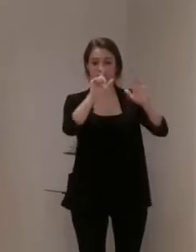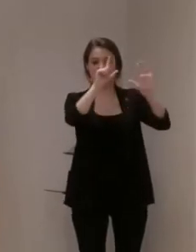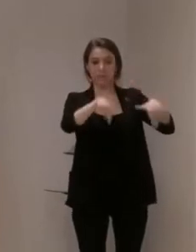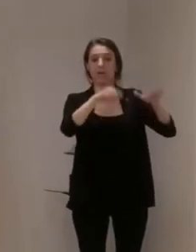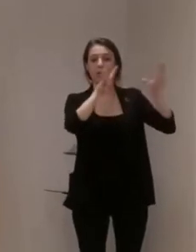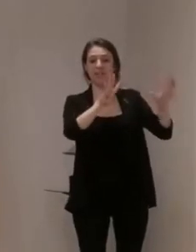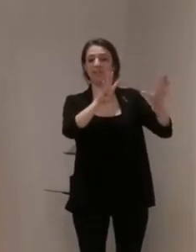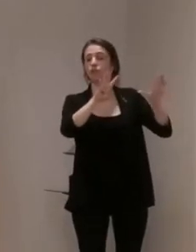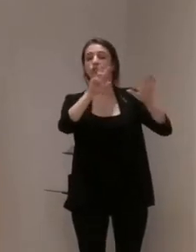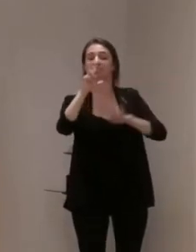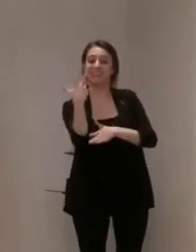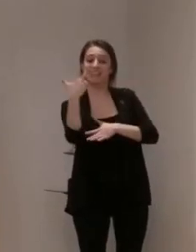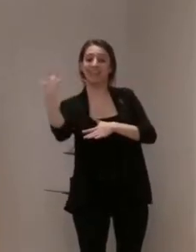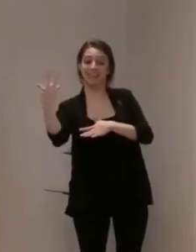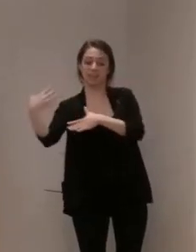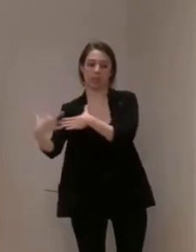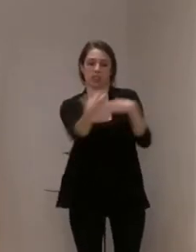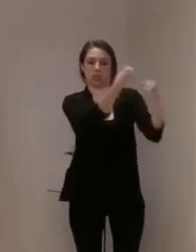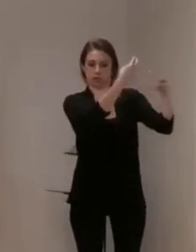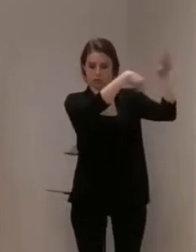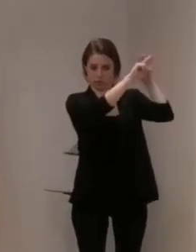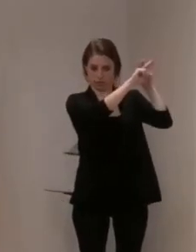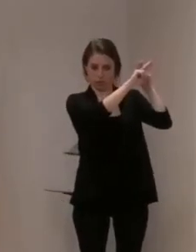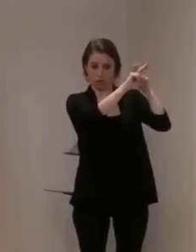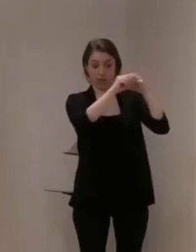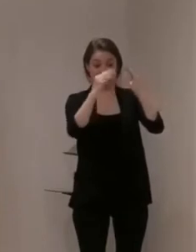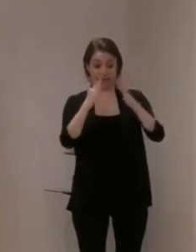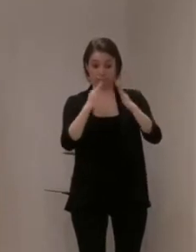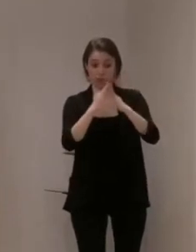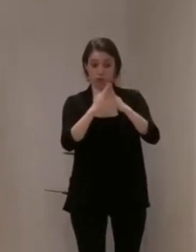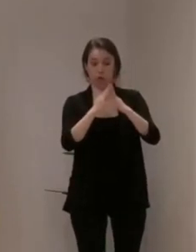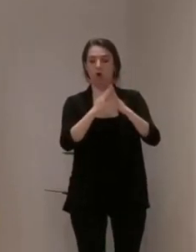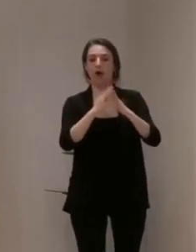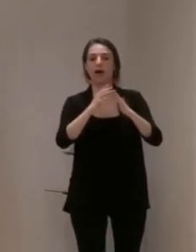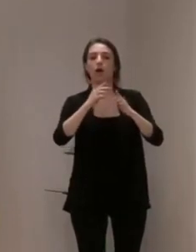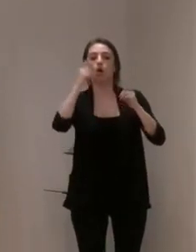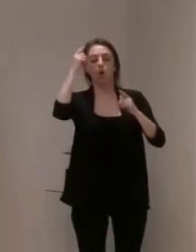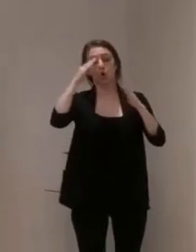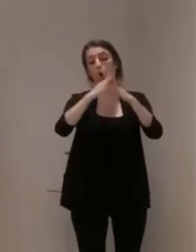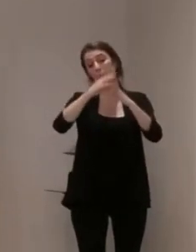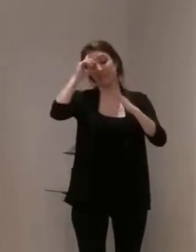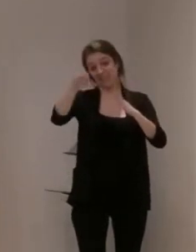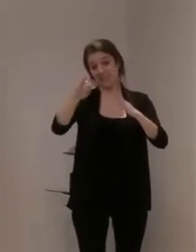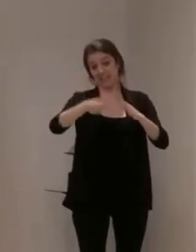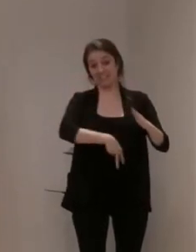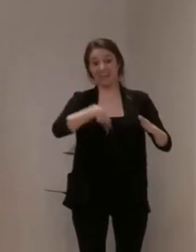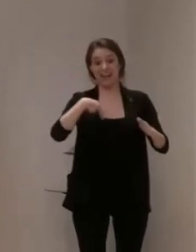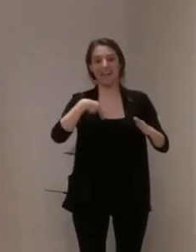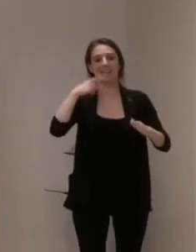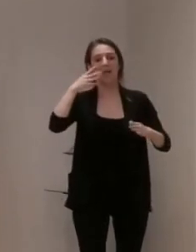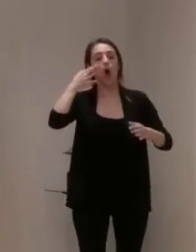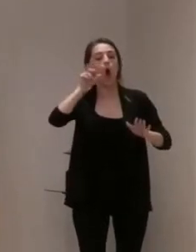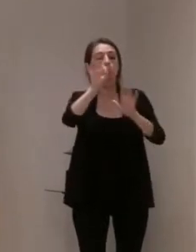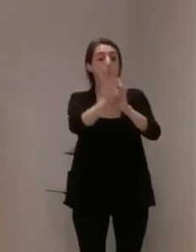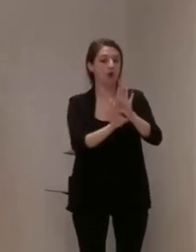1973. Allò era per ser la Comissaria General d'Ordre Públic. I, sota les ordres